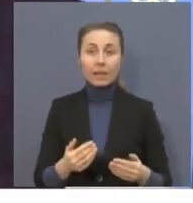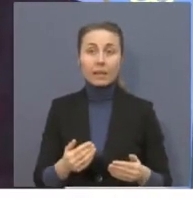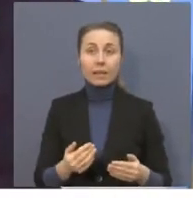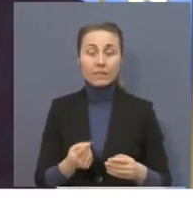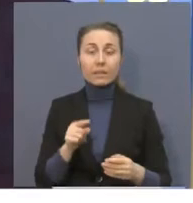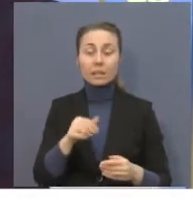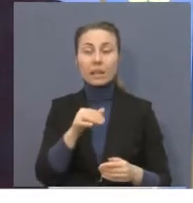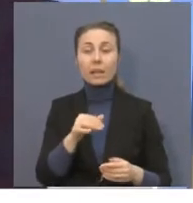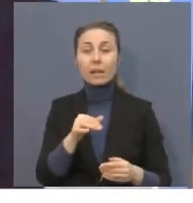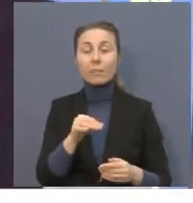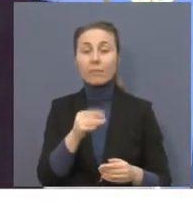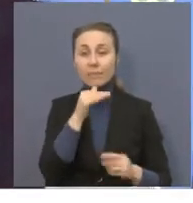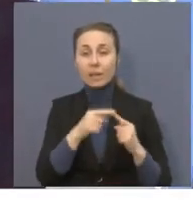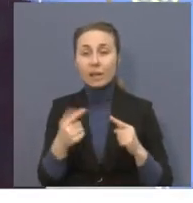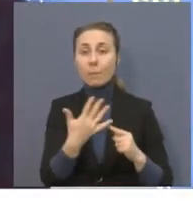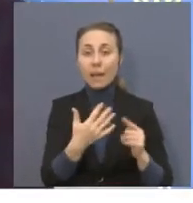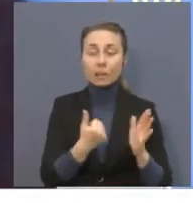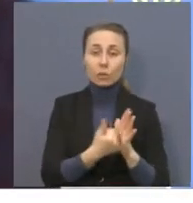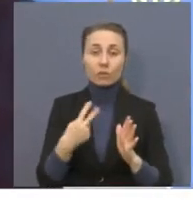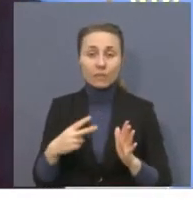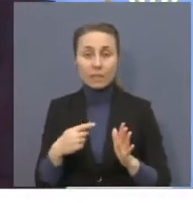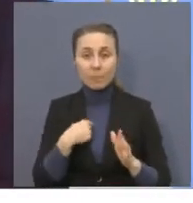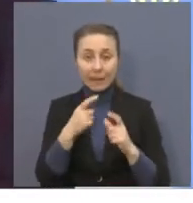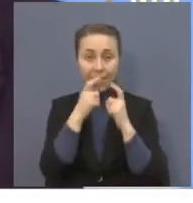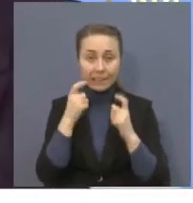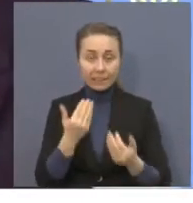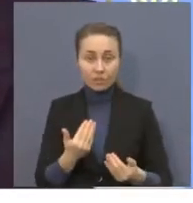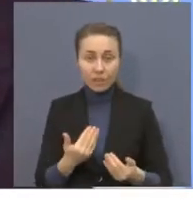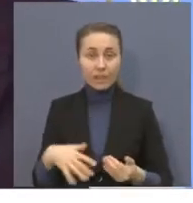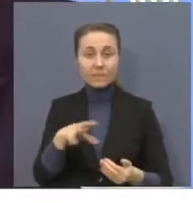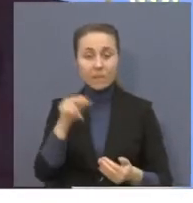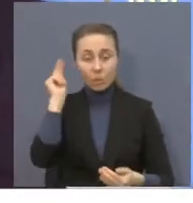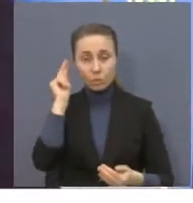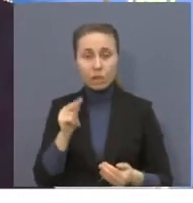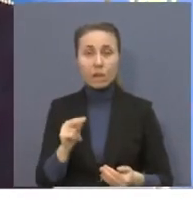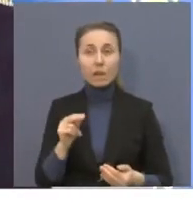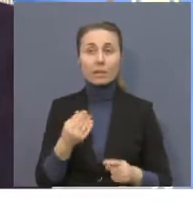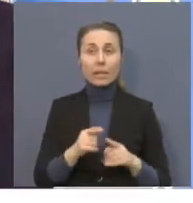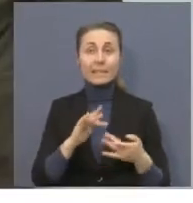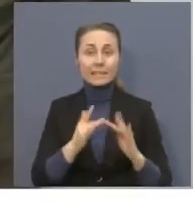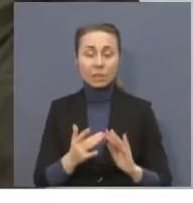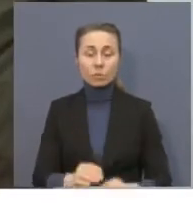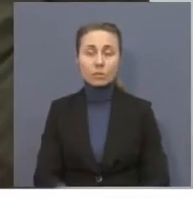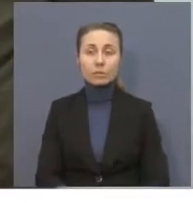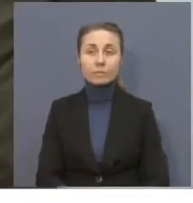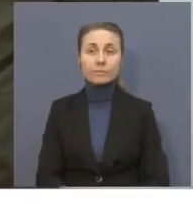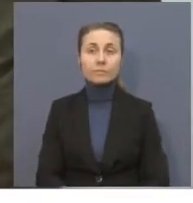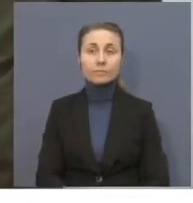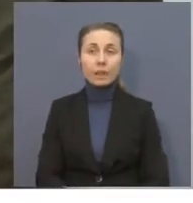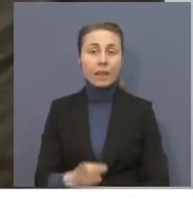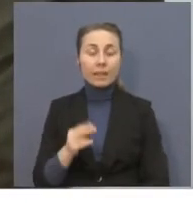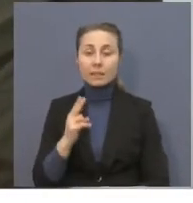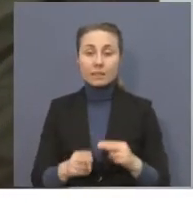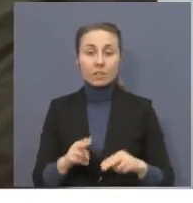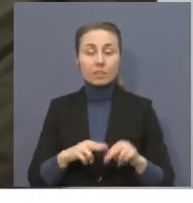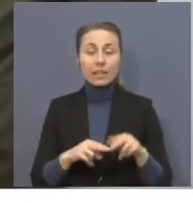в данный момент с 5 по 20 мы находимся на карантине, поэтому все учащиеся обучаются дистанционно. Не завершены